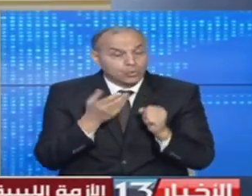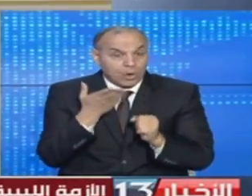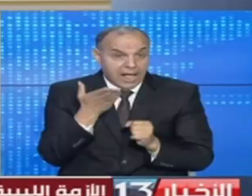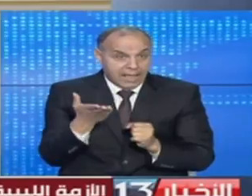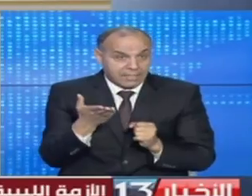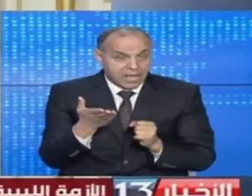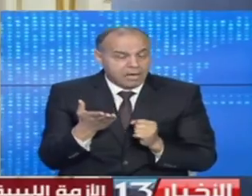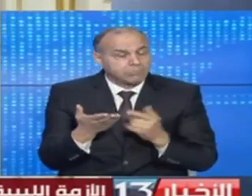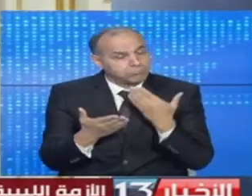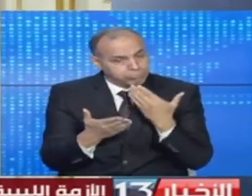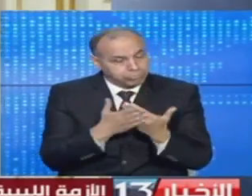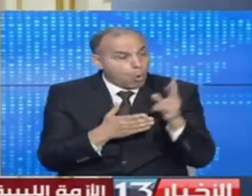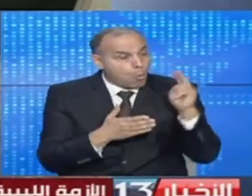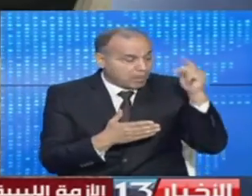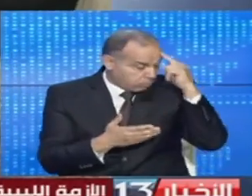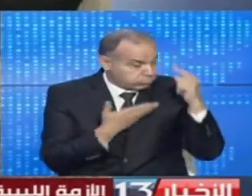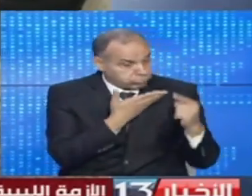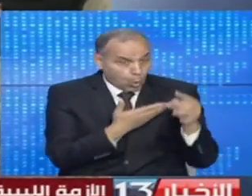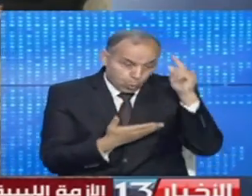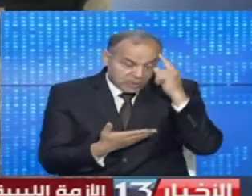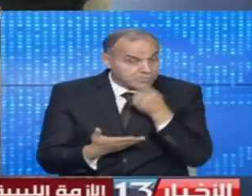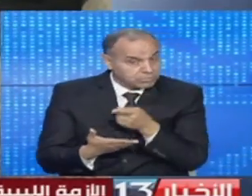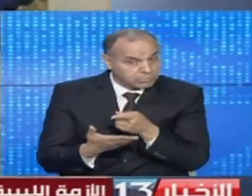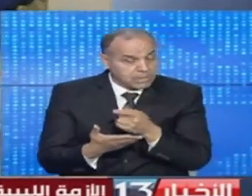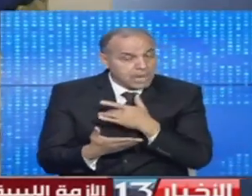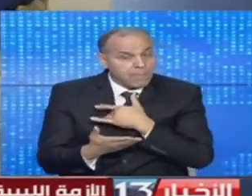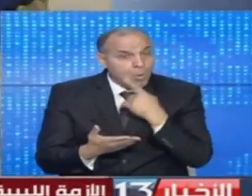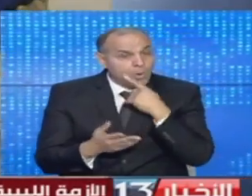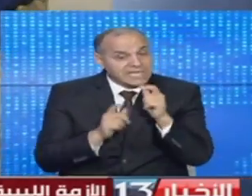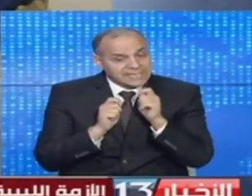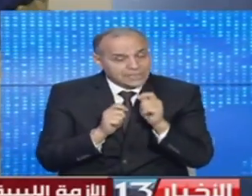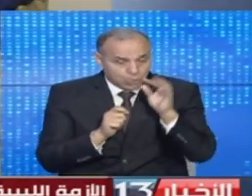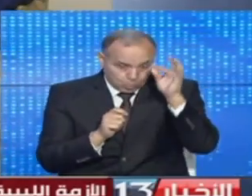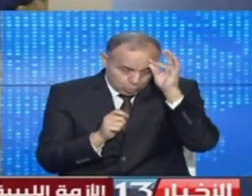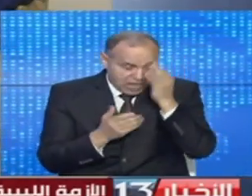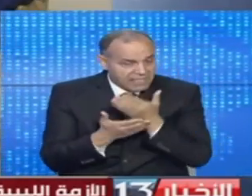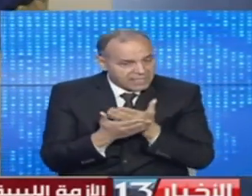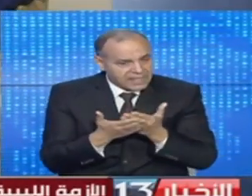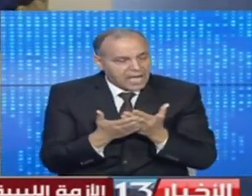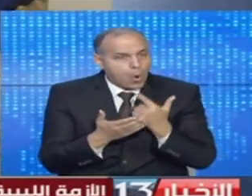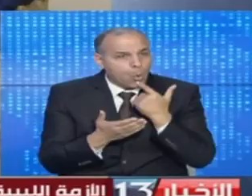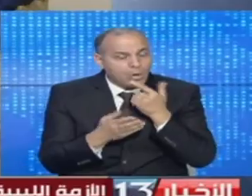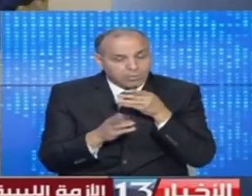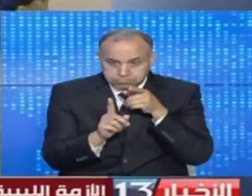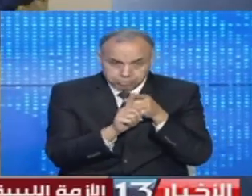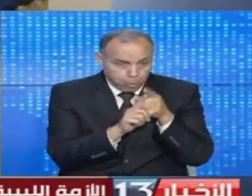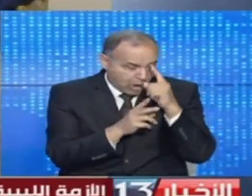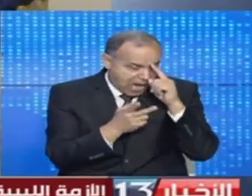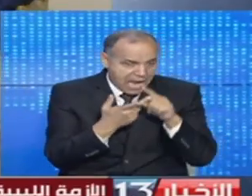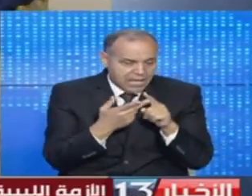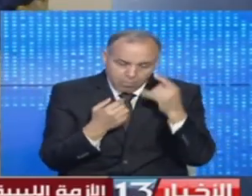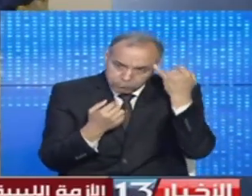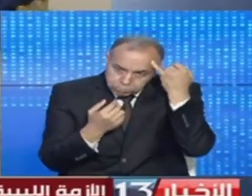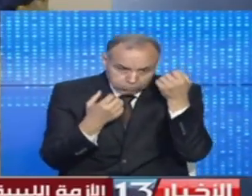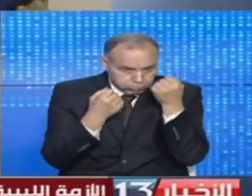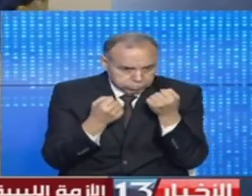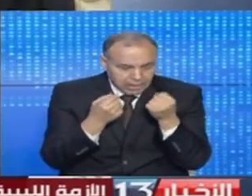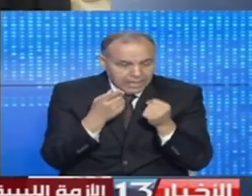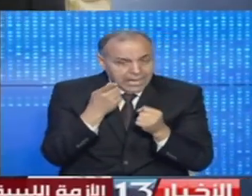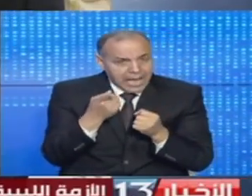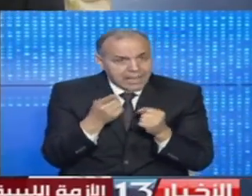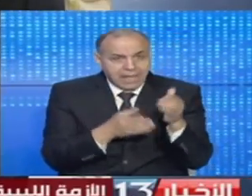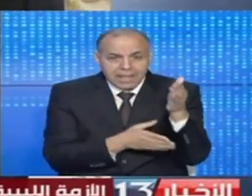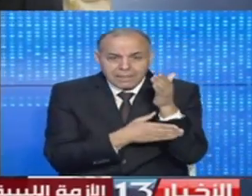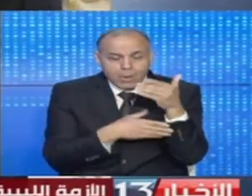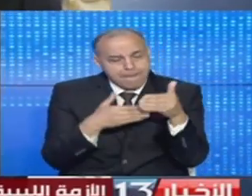لت باشاده امميه وايمانا باهميه دبلوماسيتها وثيقه في راسخه توجهاتها ومواقفها ولكونها